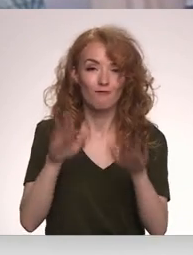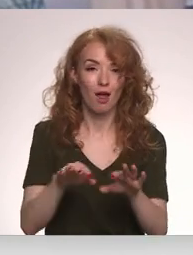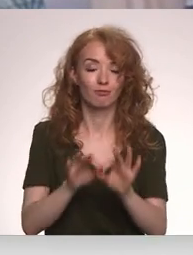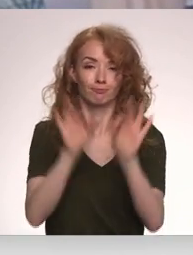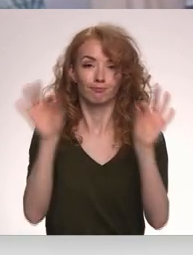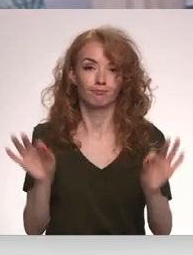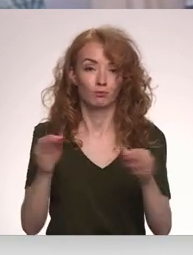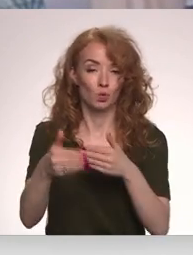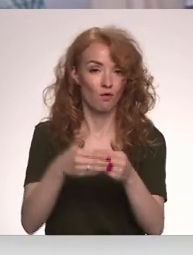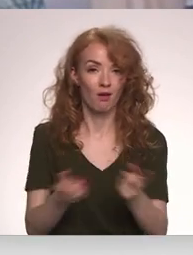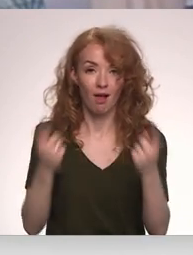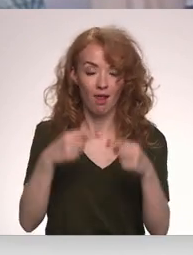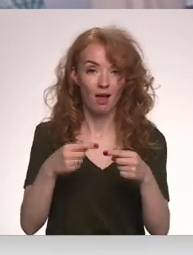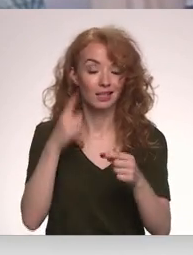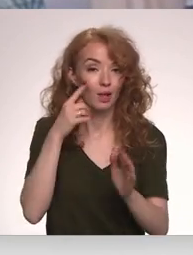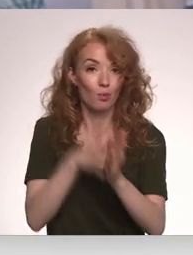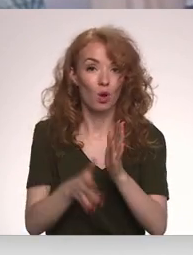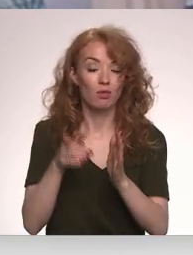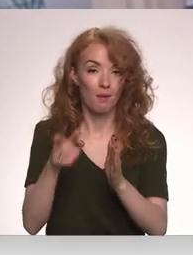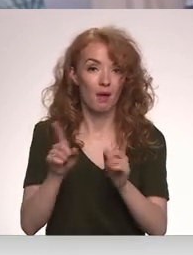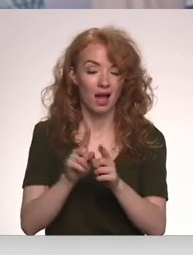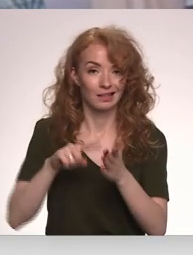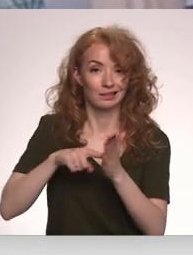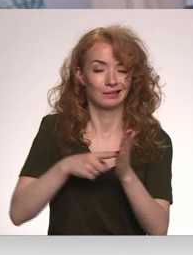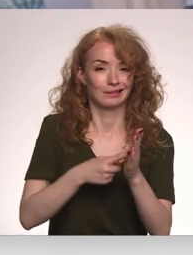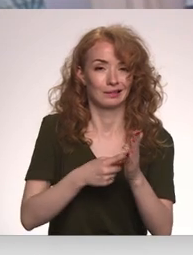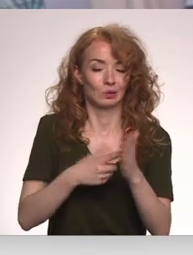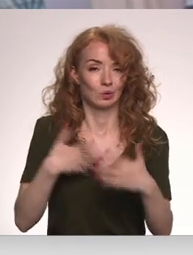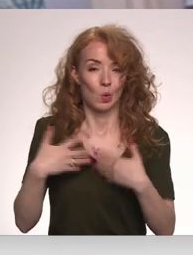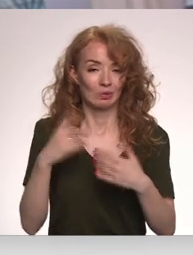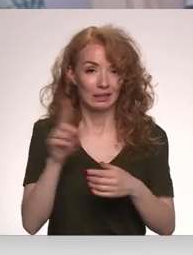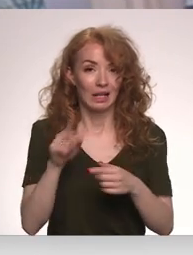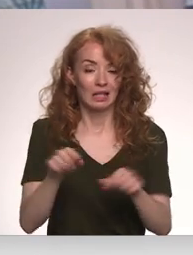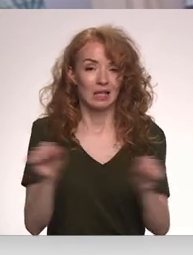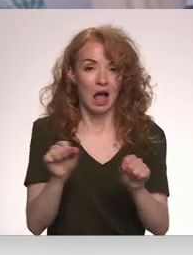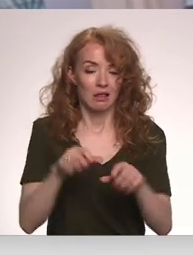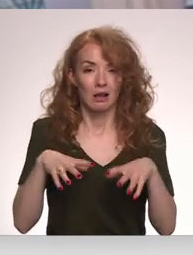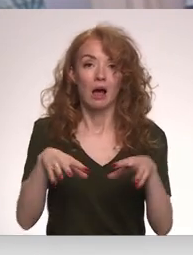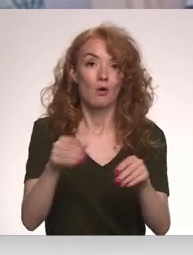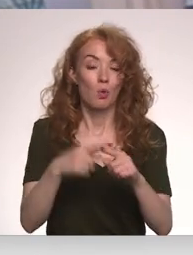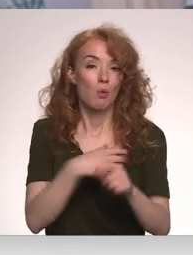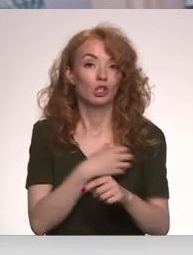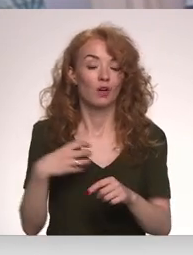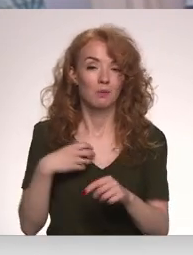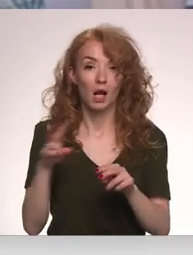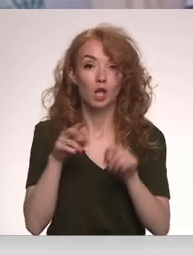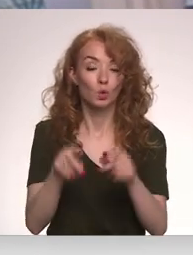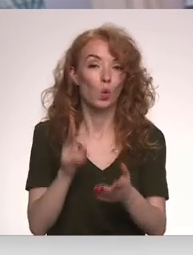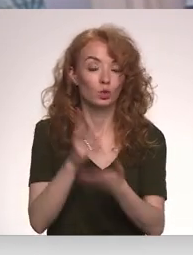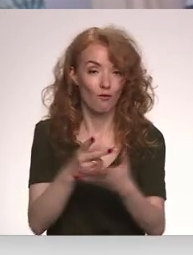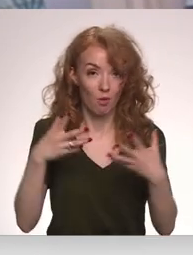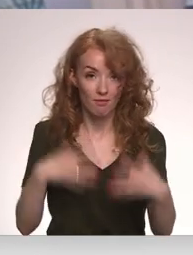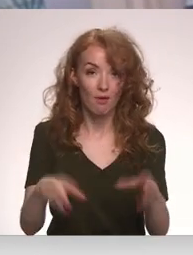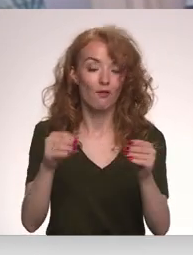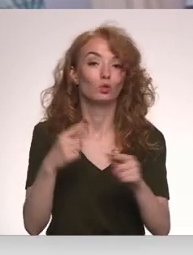ieviest arī tuvākā laikā, jo mēs saprotam, ka tas spiediens laika ir un tas ir jādara pēc iespējas ātrāk, un tās pašvaldības, kuras tos mājas darbus tik tiešām